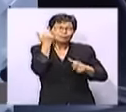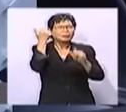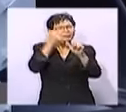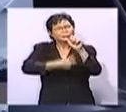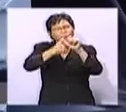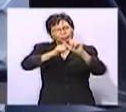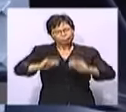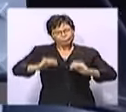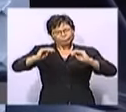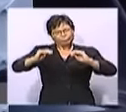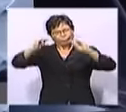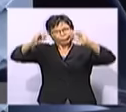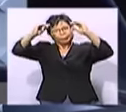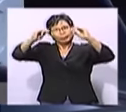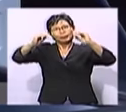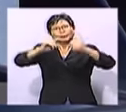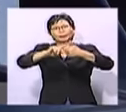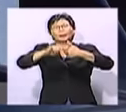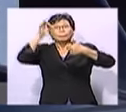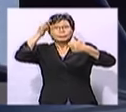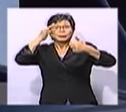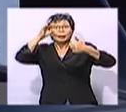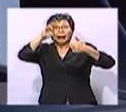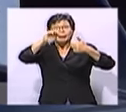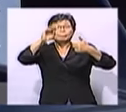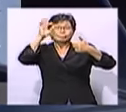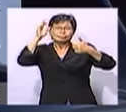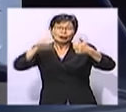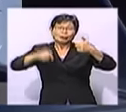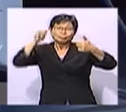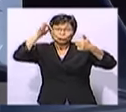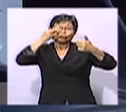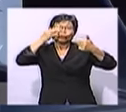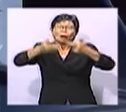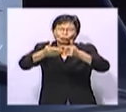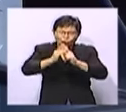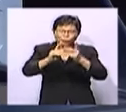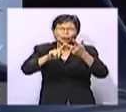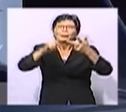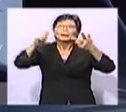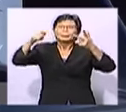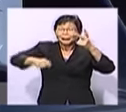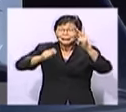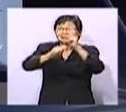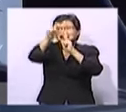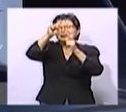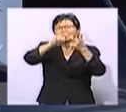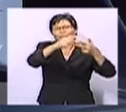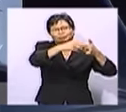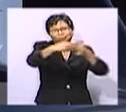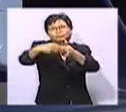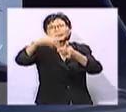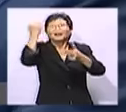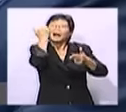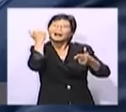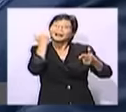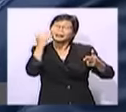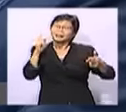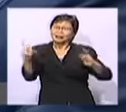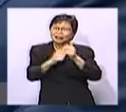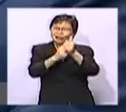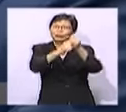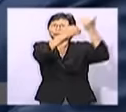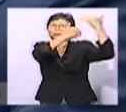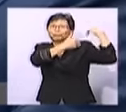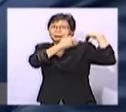Setiap peringkat mahkamah iaitu Mahkamah Persekutuan, Mahkamah Rayuan dan Mahkamah Tinggi akan diterajui hakim kanan mengikut